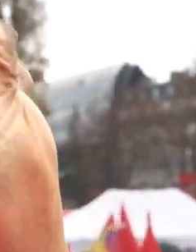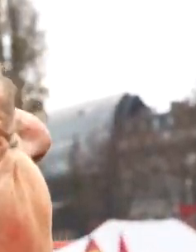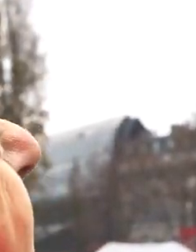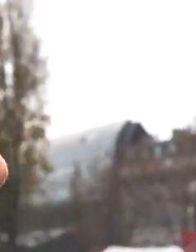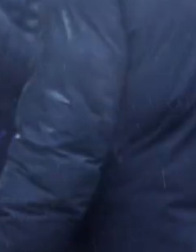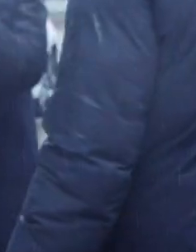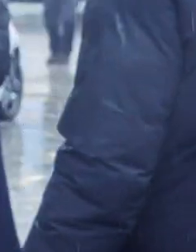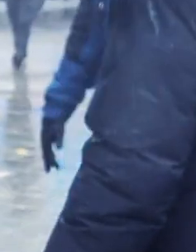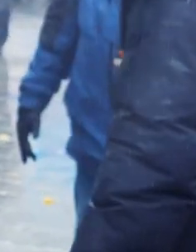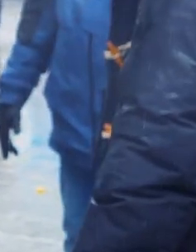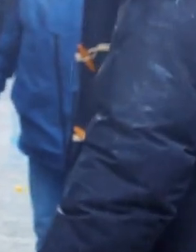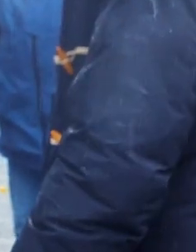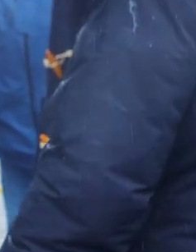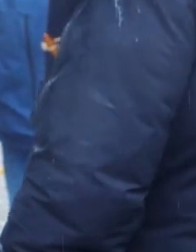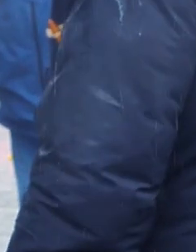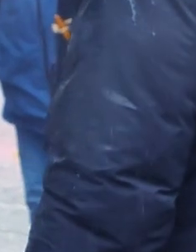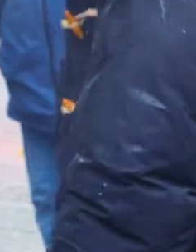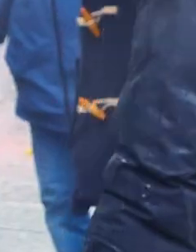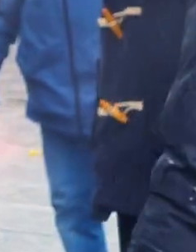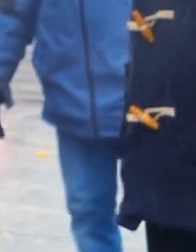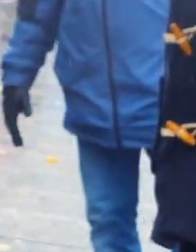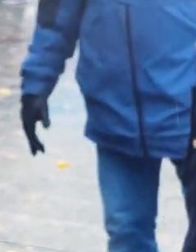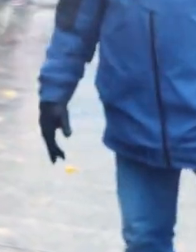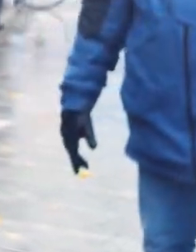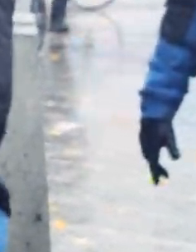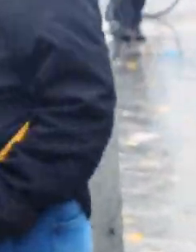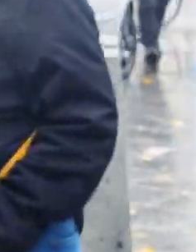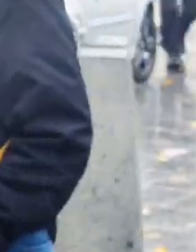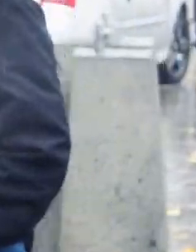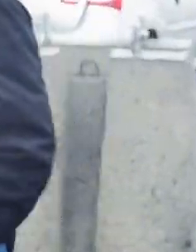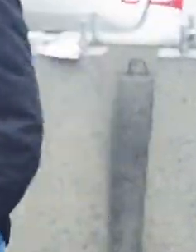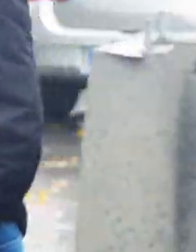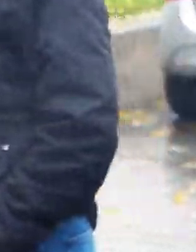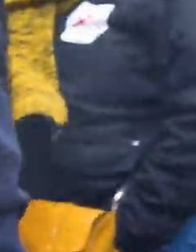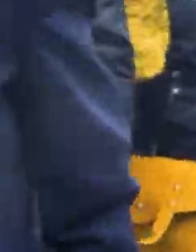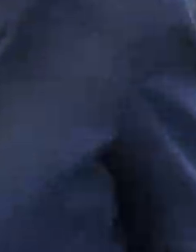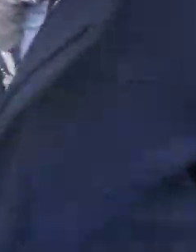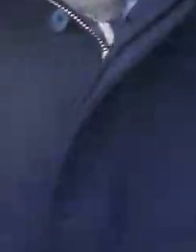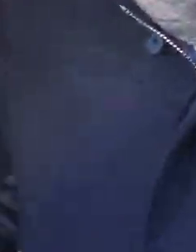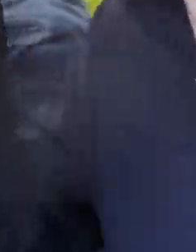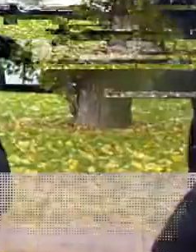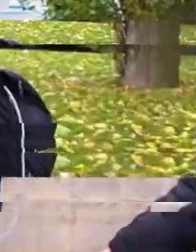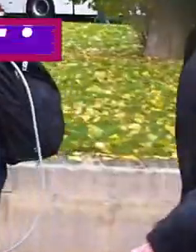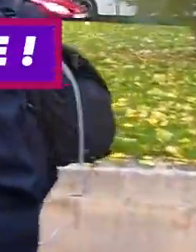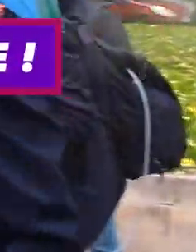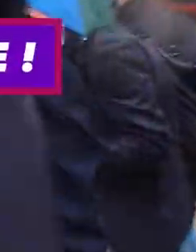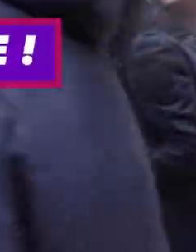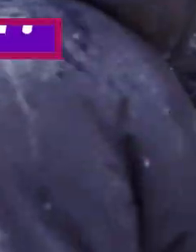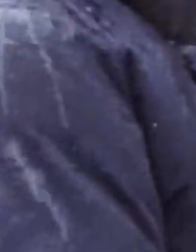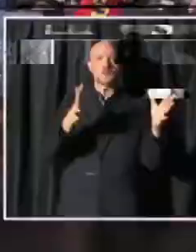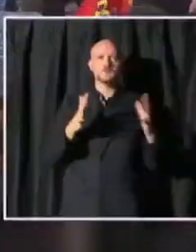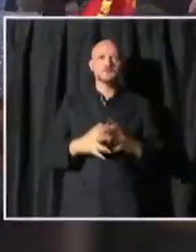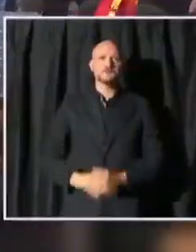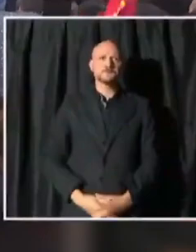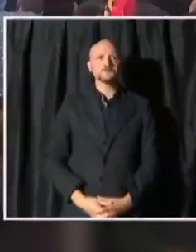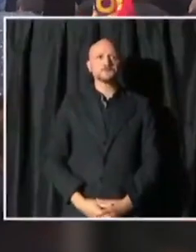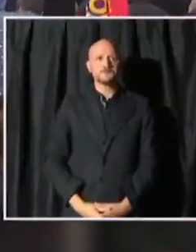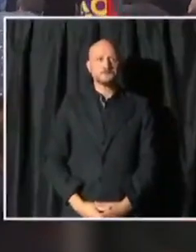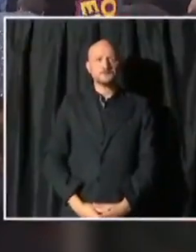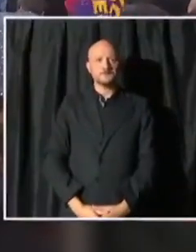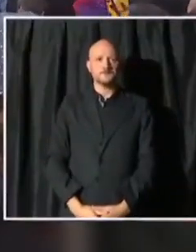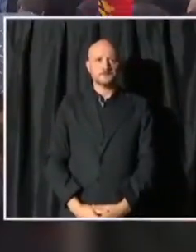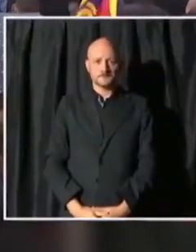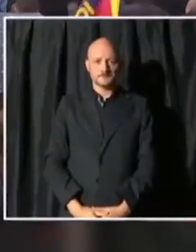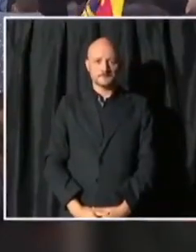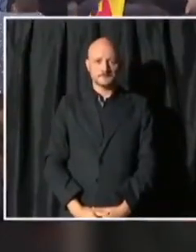tribune. Merci beaucoup, merci, super. Allez, on démarre, toi. Ouais, on y va, c'est la tête. Mes